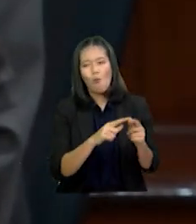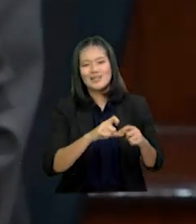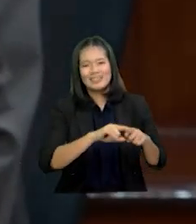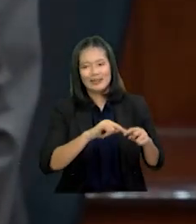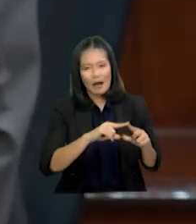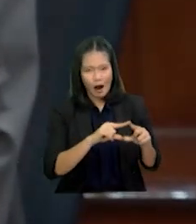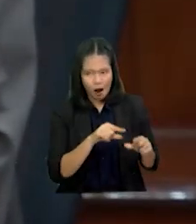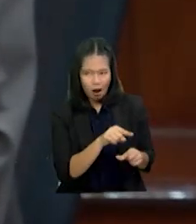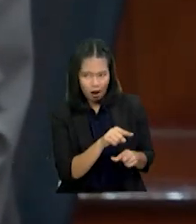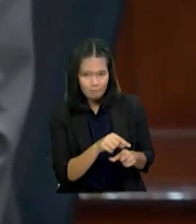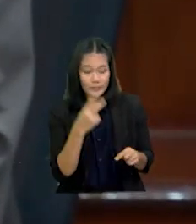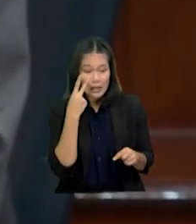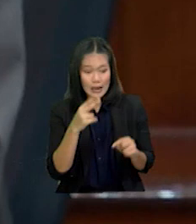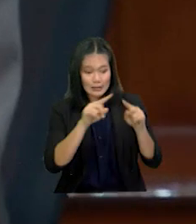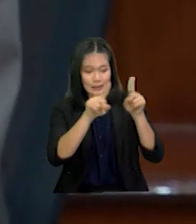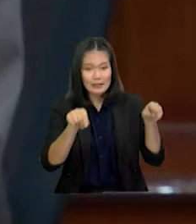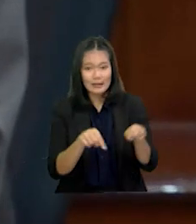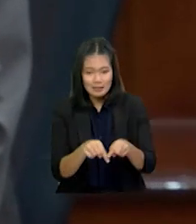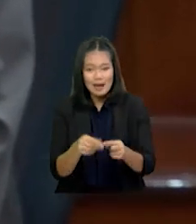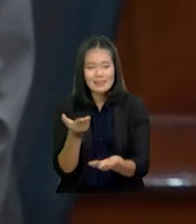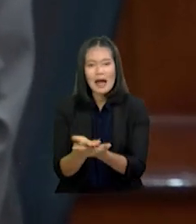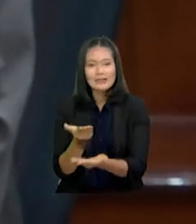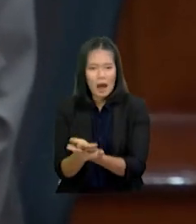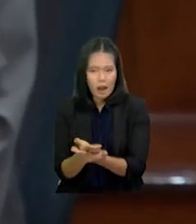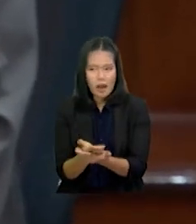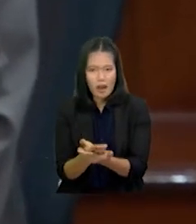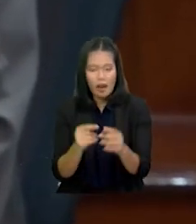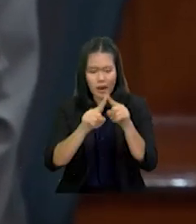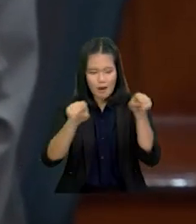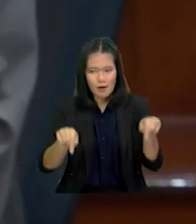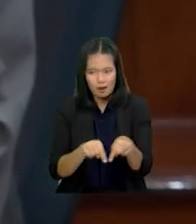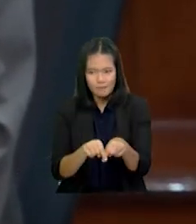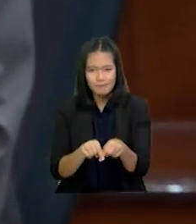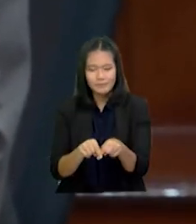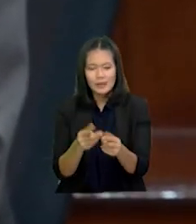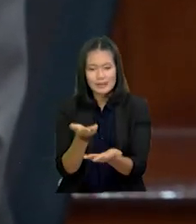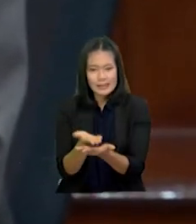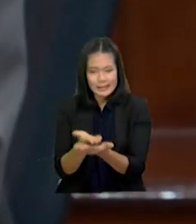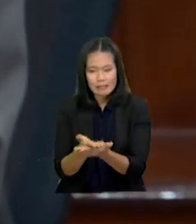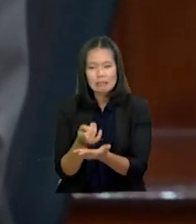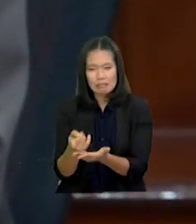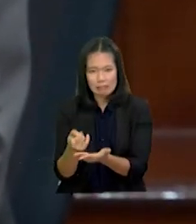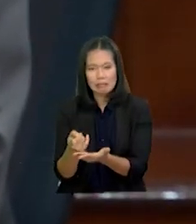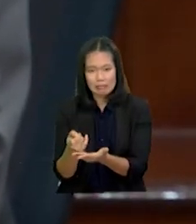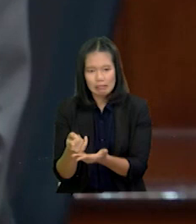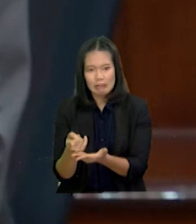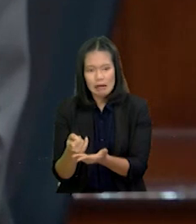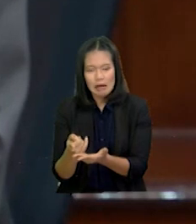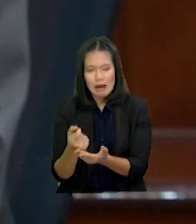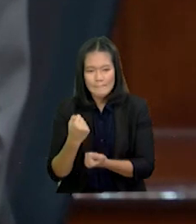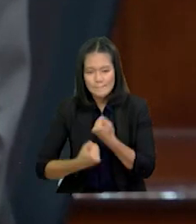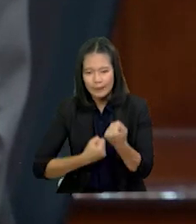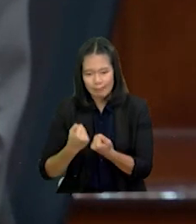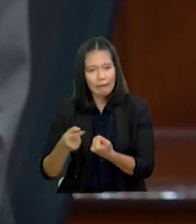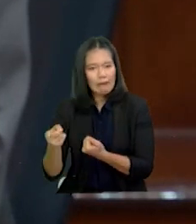atas dasar tagihan dari PT WPP 3M, atas dasar tagihan fiktif dari PT